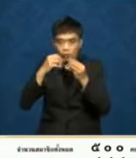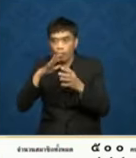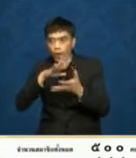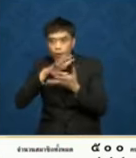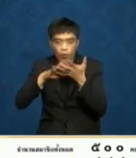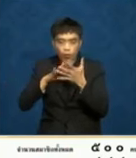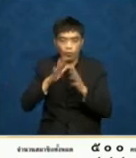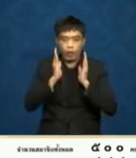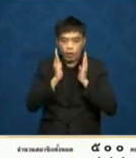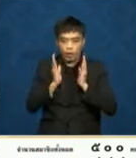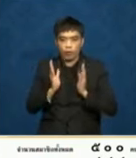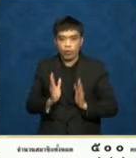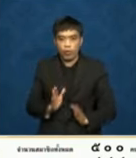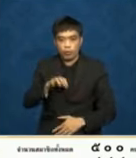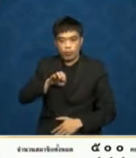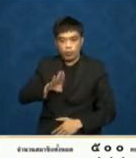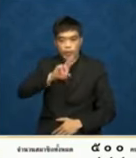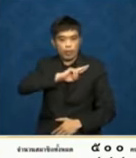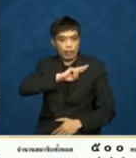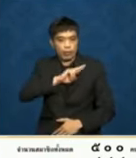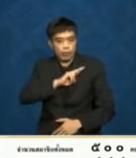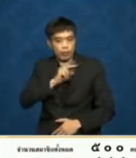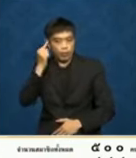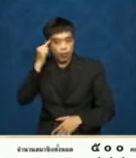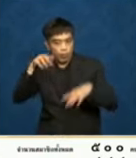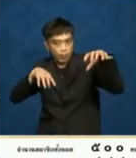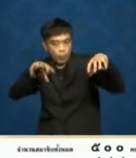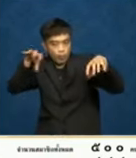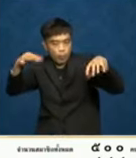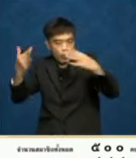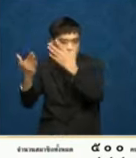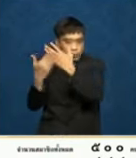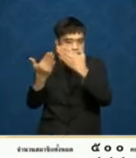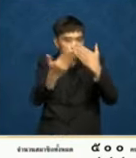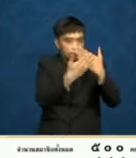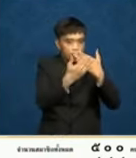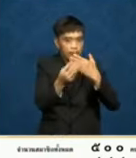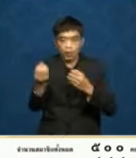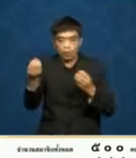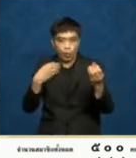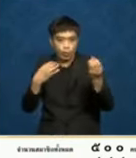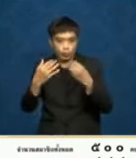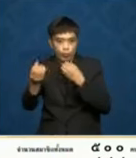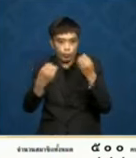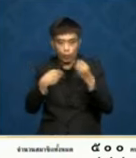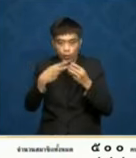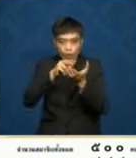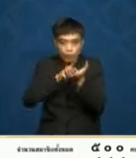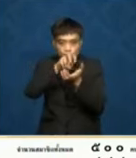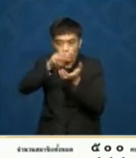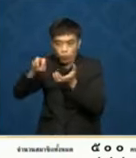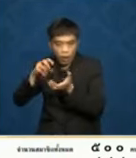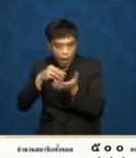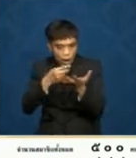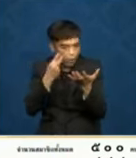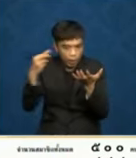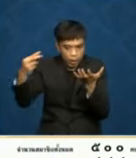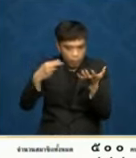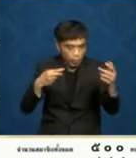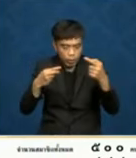ต่อภาคเองกะชนเองหรอแ่กะทั่งหากมีกaranแ้งเตินที่ซ้ำซ้อนกันประชาชนอาจจะสับสนด้วยซ้ำ